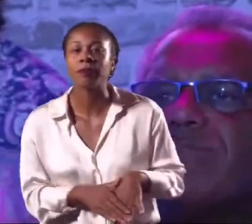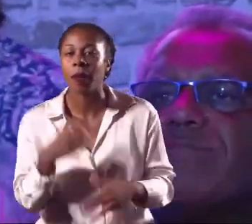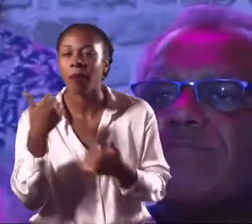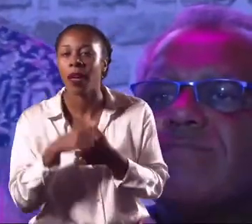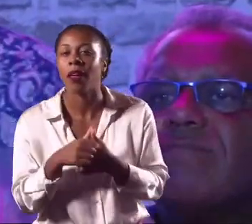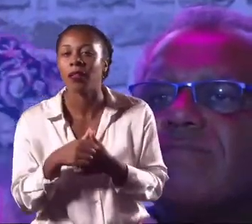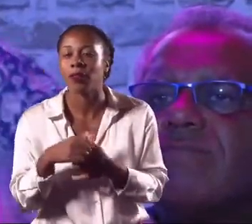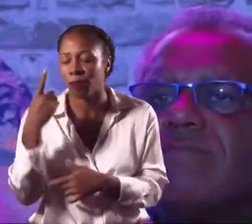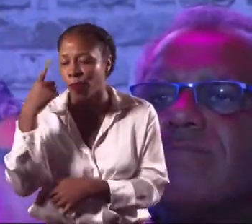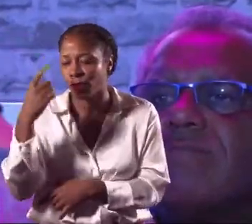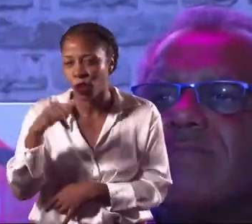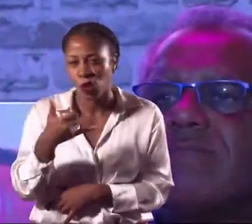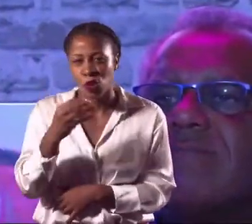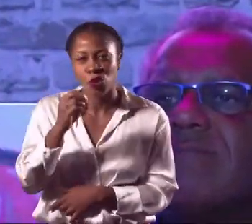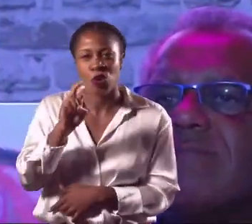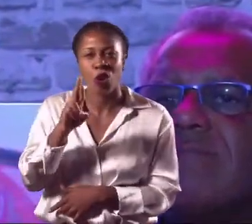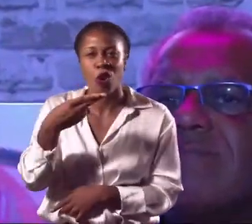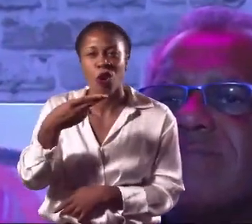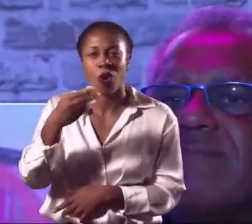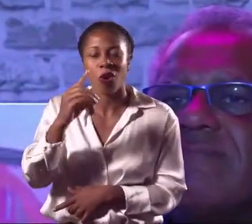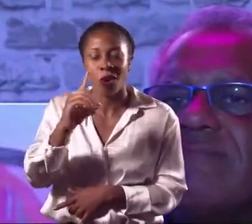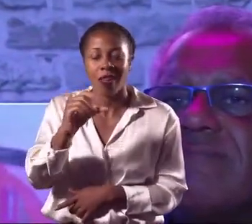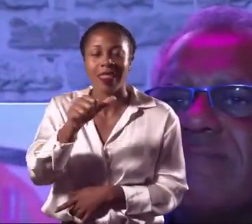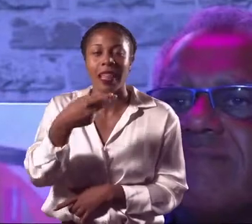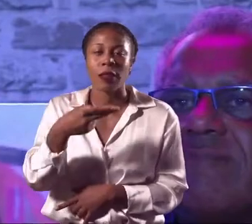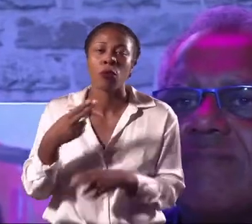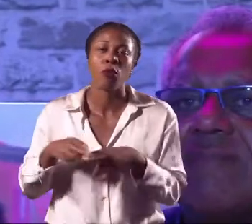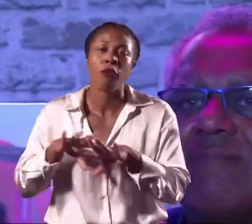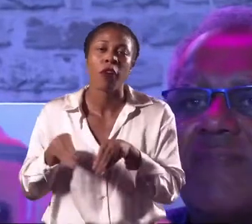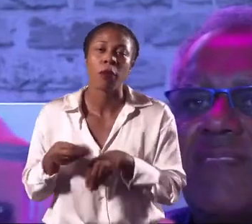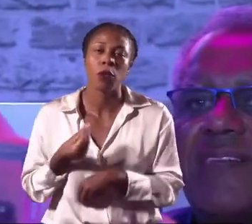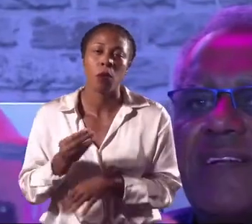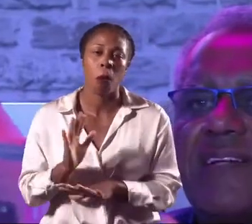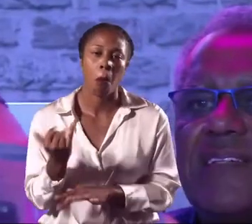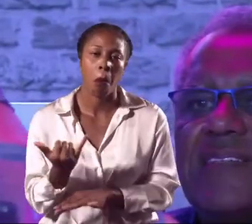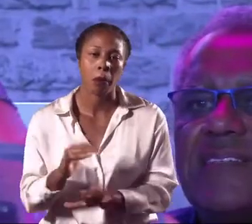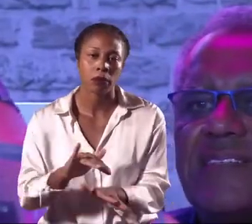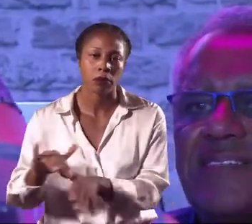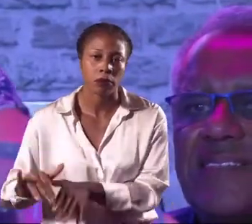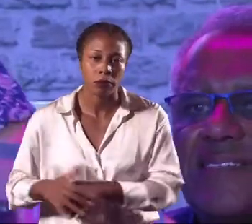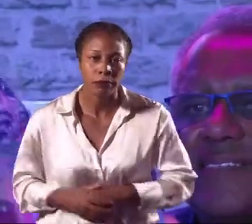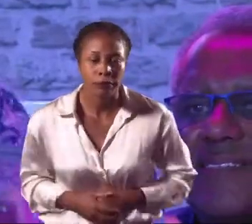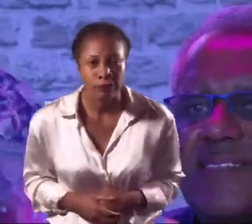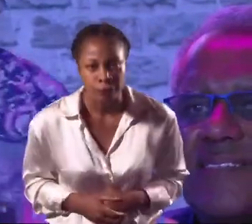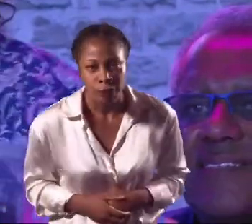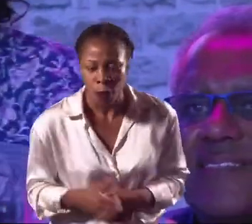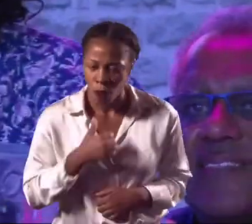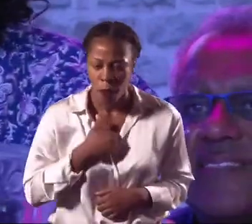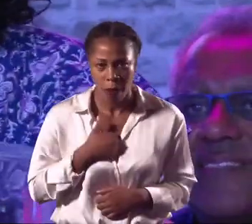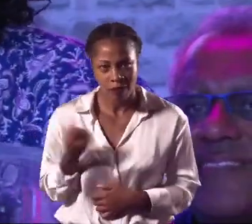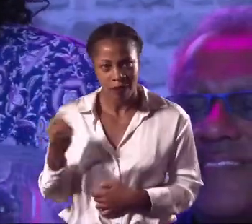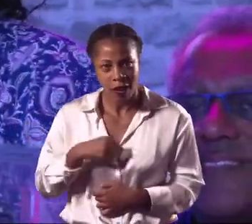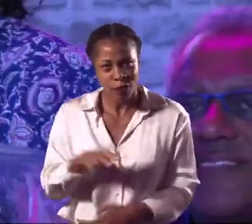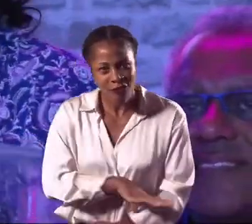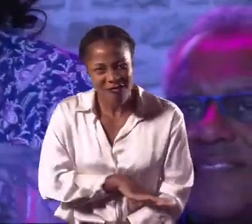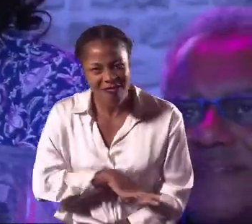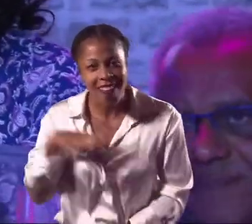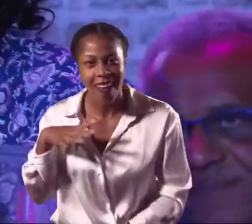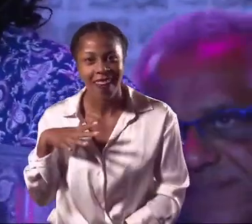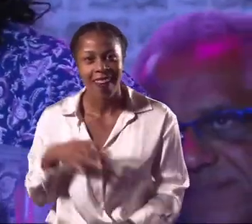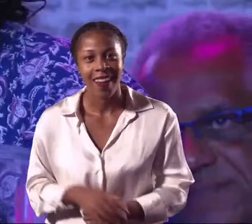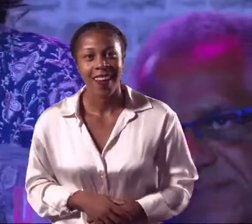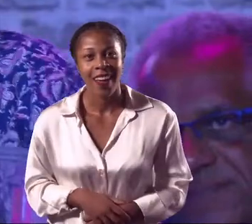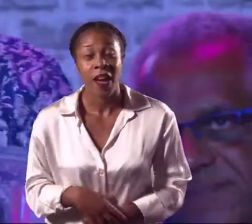Jordan, même pas besoin de donner son nom de famille. Et moi, je suis